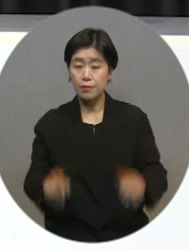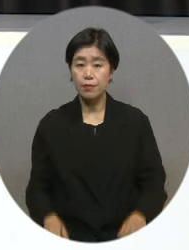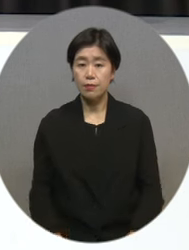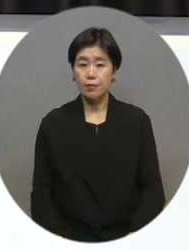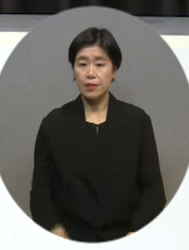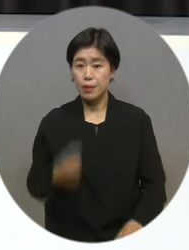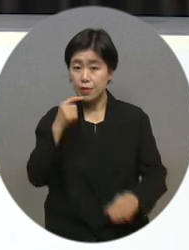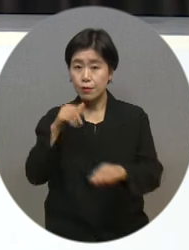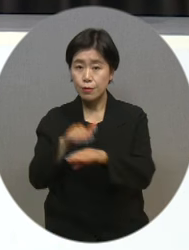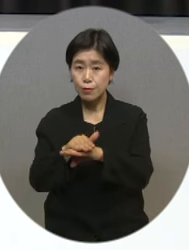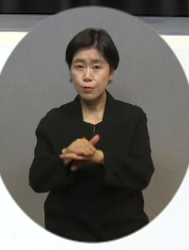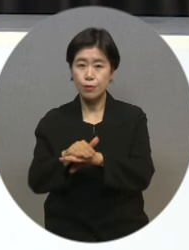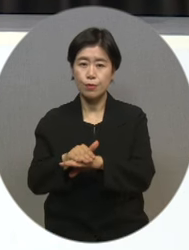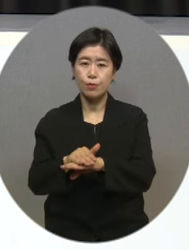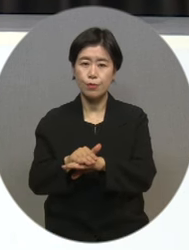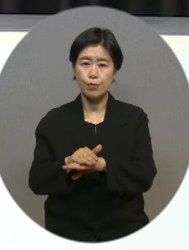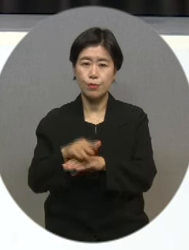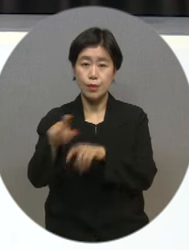민주진보개혁세력에서